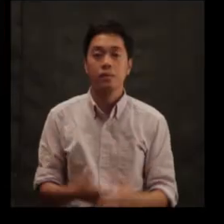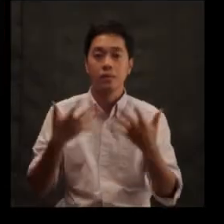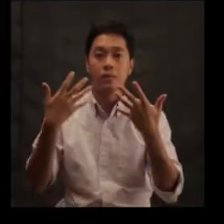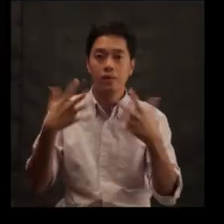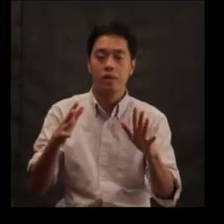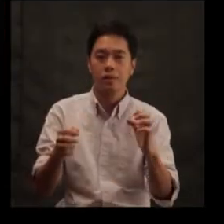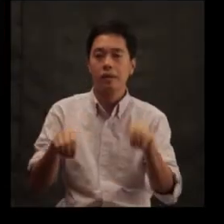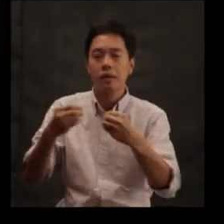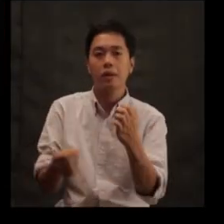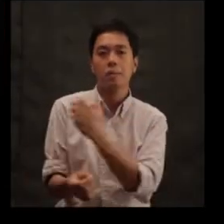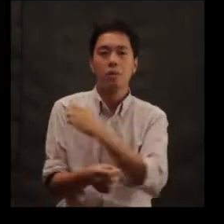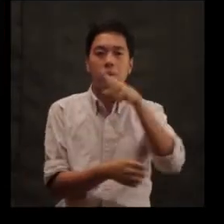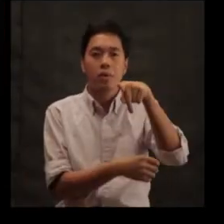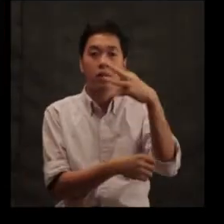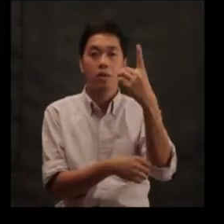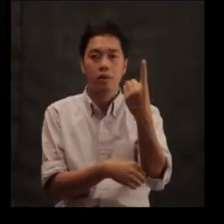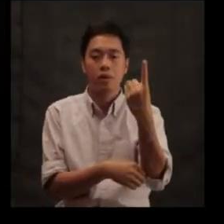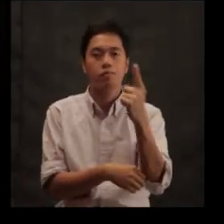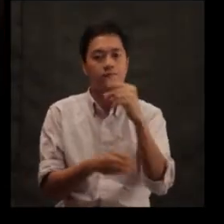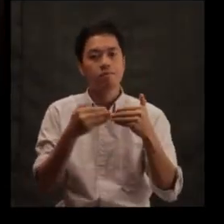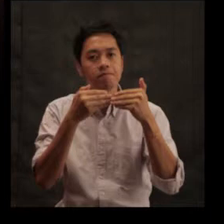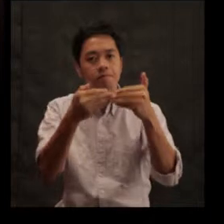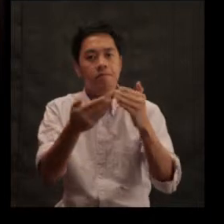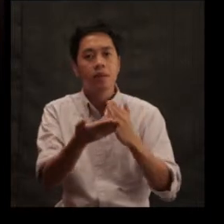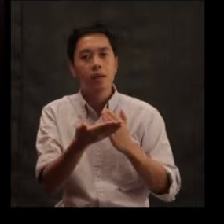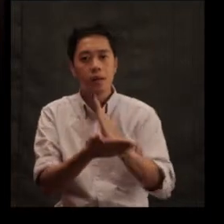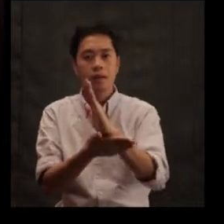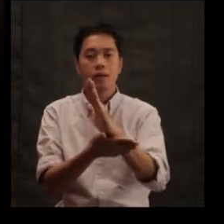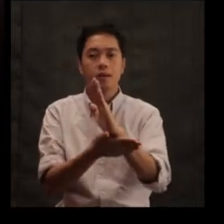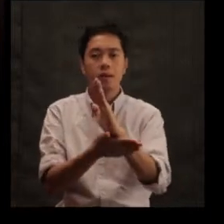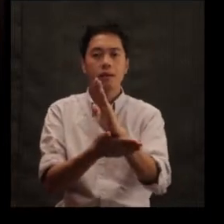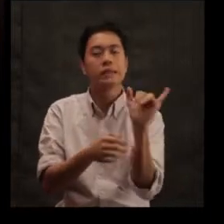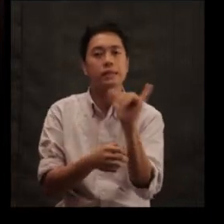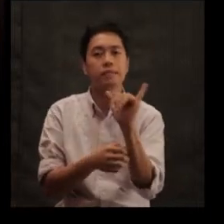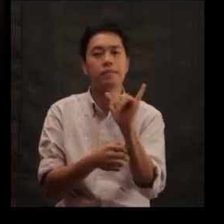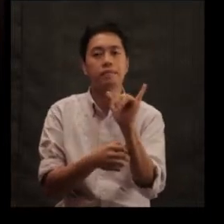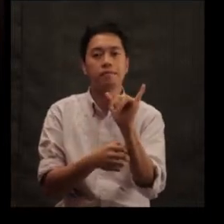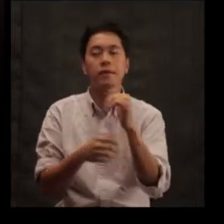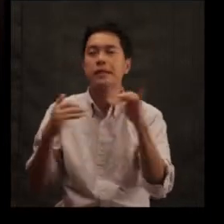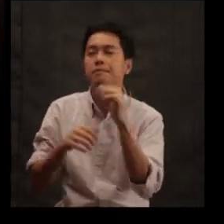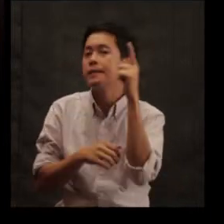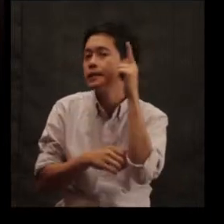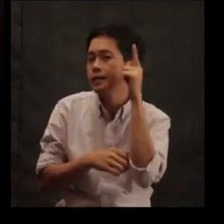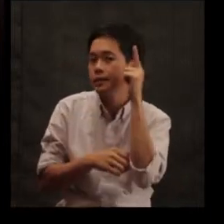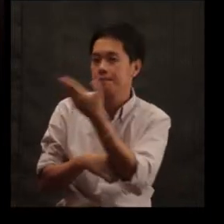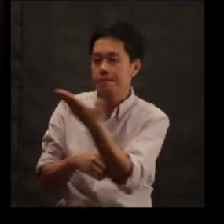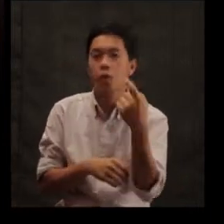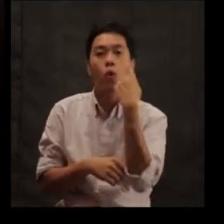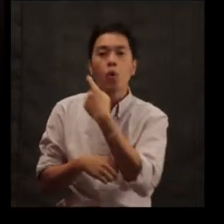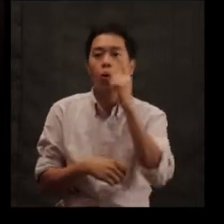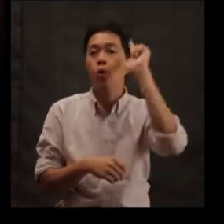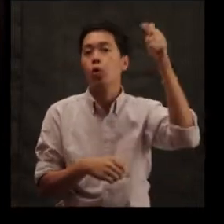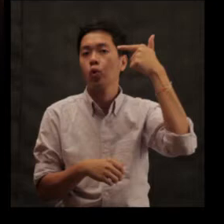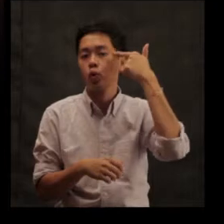Once we have fully empowered PWDs, then they'll be listened to by our government policy